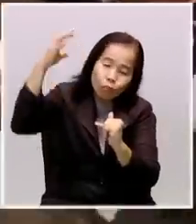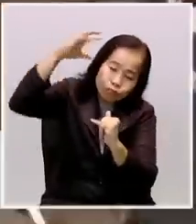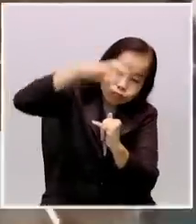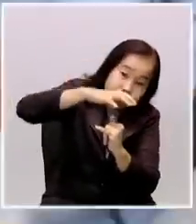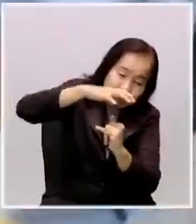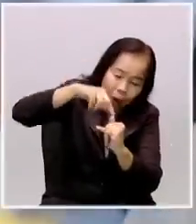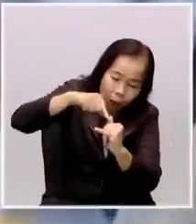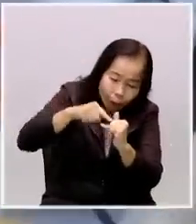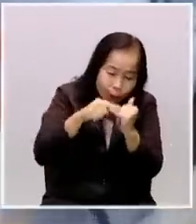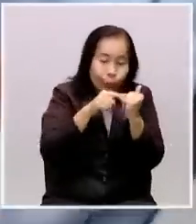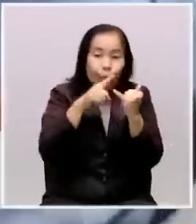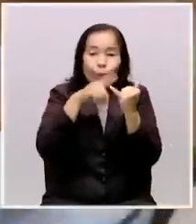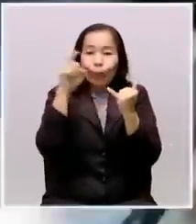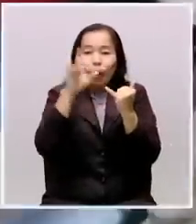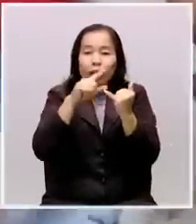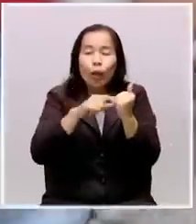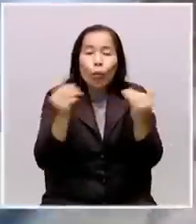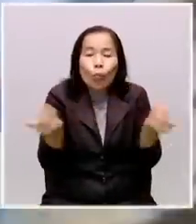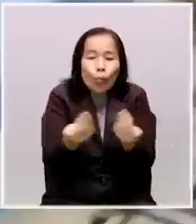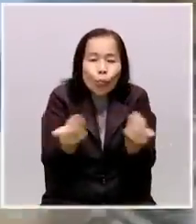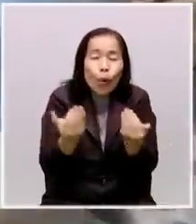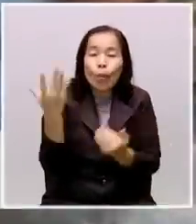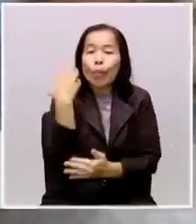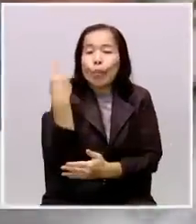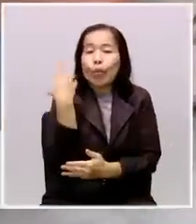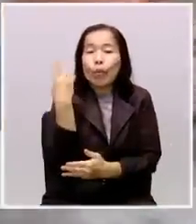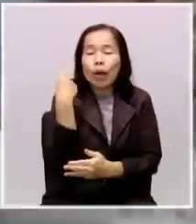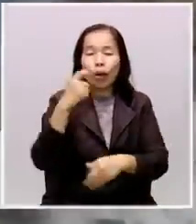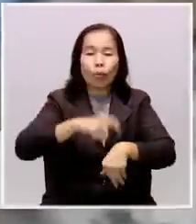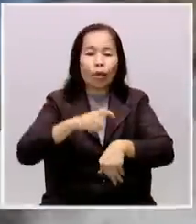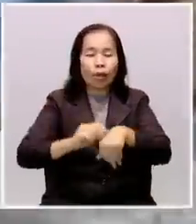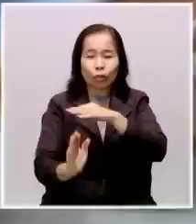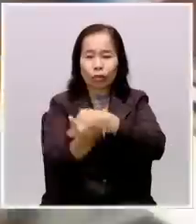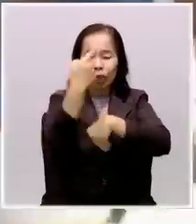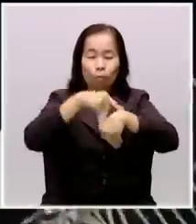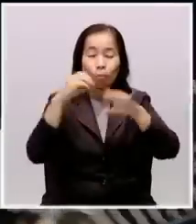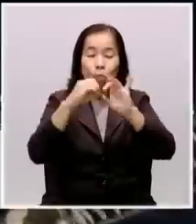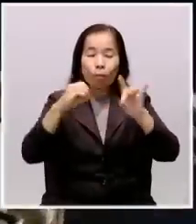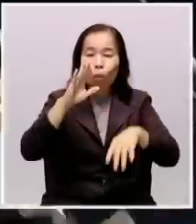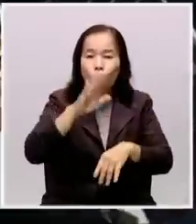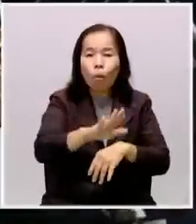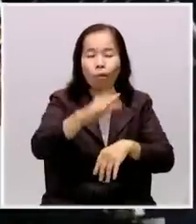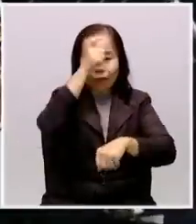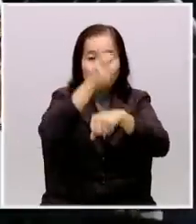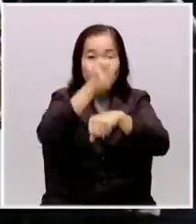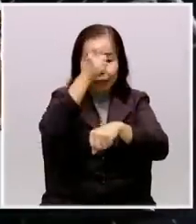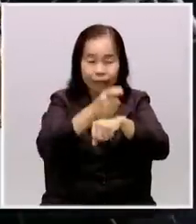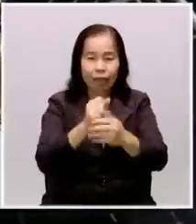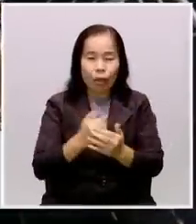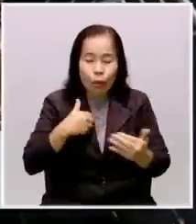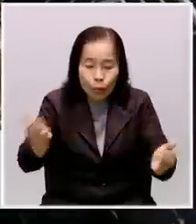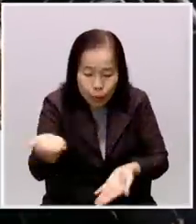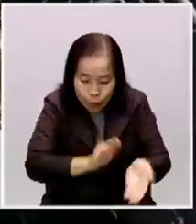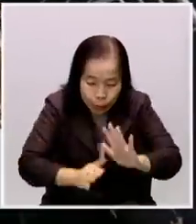ตุรกีได้อย่างปลอดภัยครับเป็นเหตุการณ์เกิดขึ้นเมื่อวานนี้นะครับตามเวลาท้องถิ่น 8กุมภาพันธ์โดยเจ้าหน้าที่กู้ไพยก็ห่อทารก